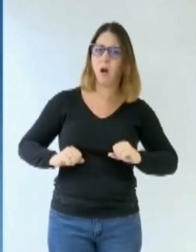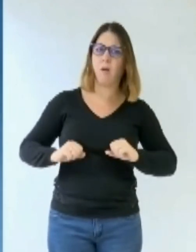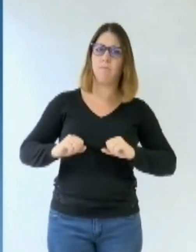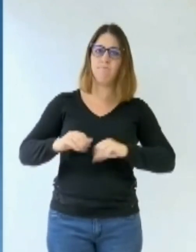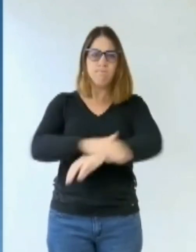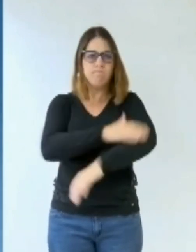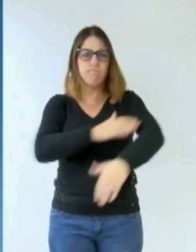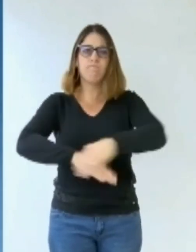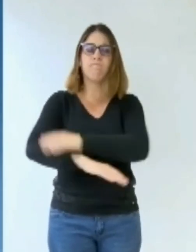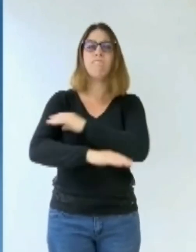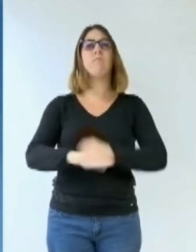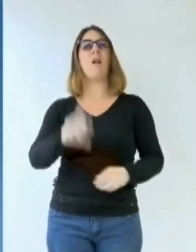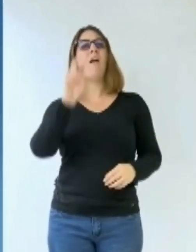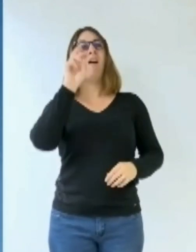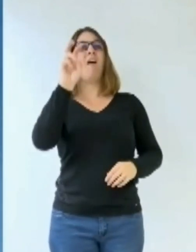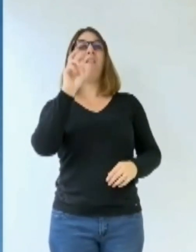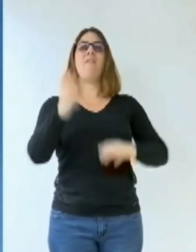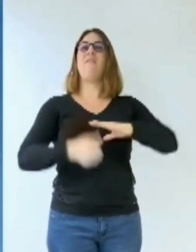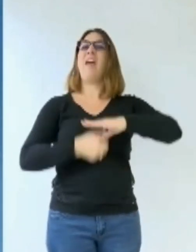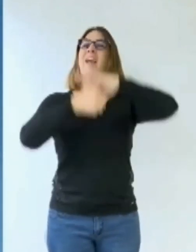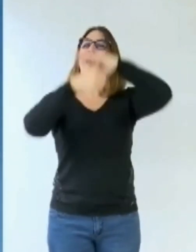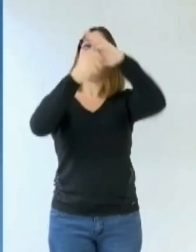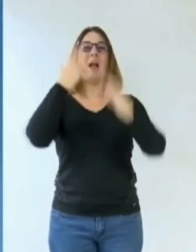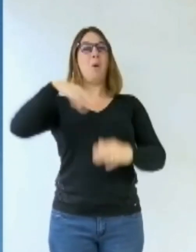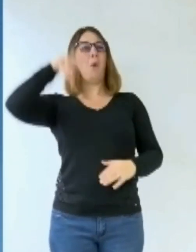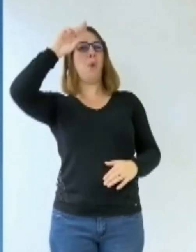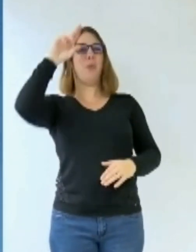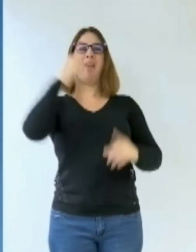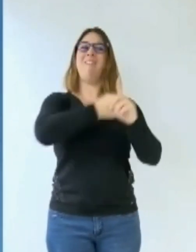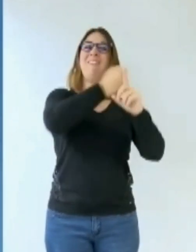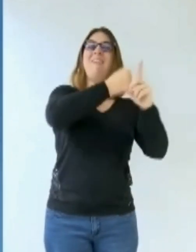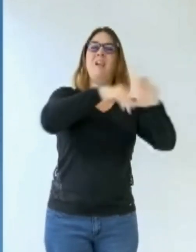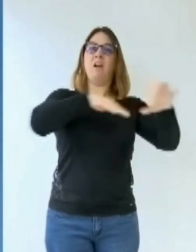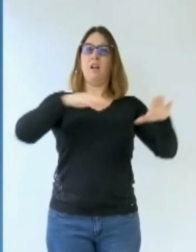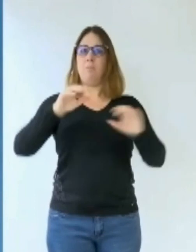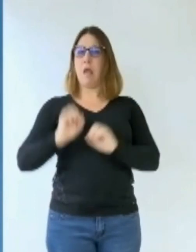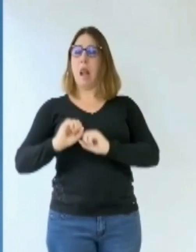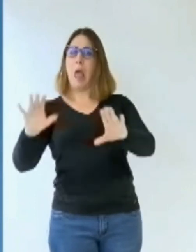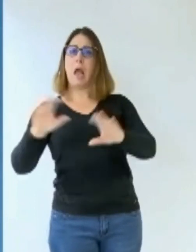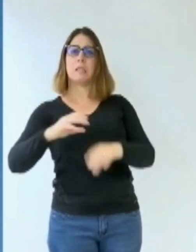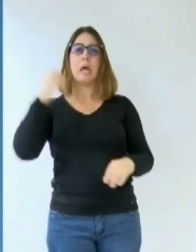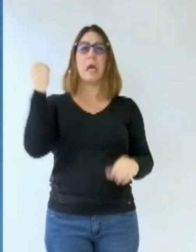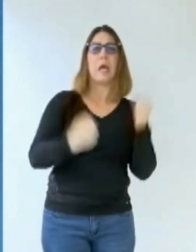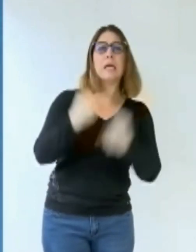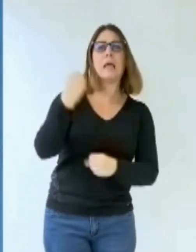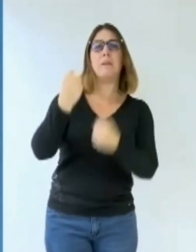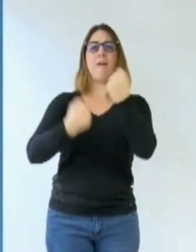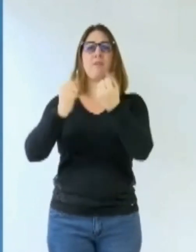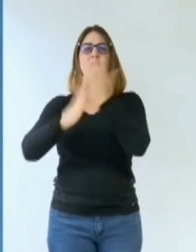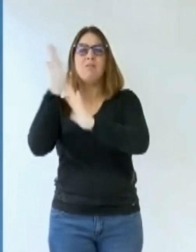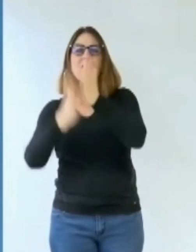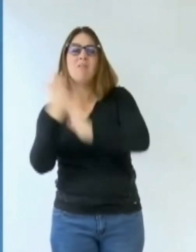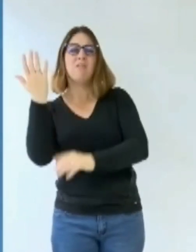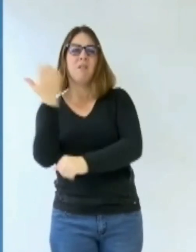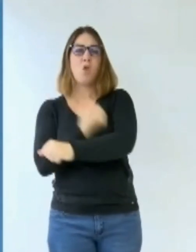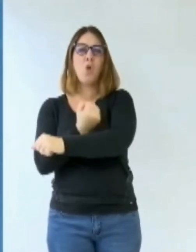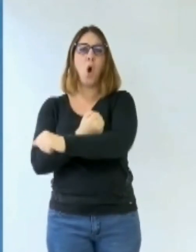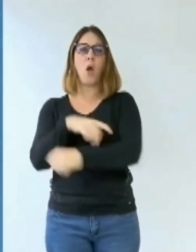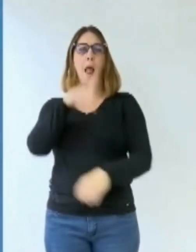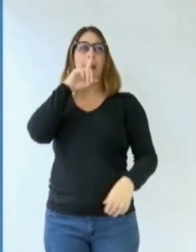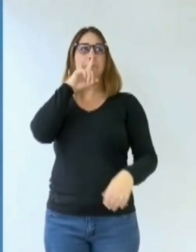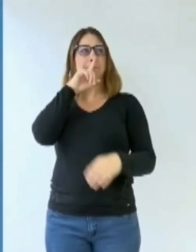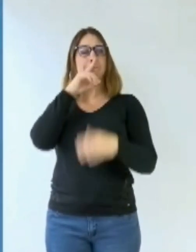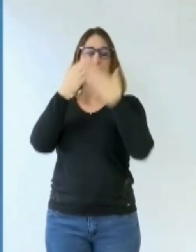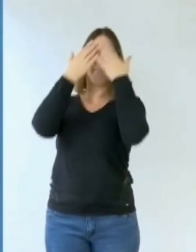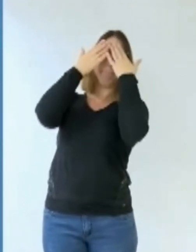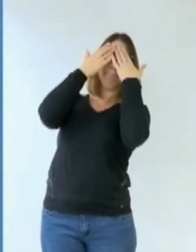pour que Grenoble soit élue capitale verte européenne et en parallèle laisser s'installer la violence, le crime, les incendies de voitures et la drogue n'est pas